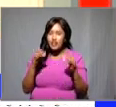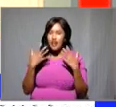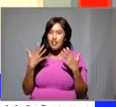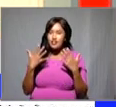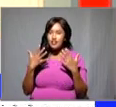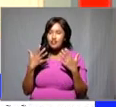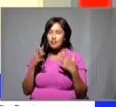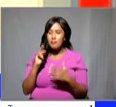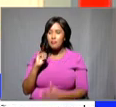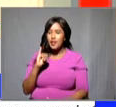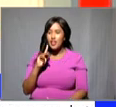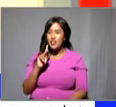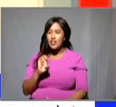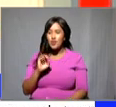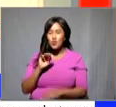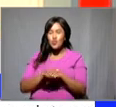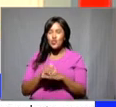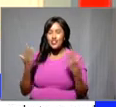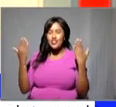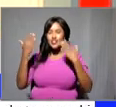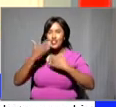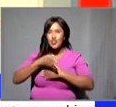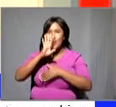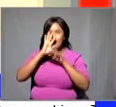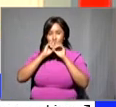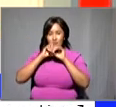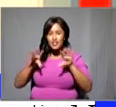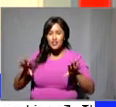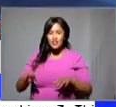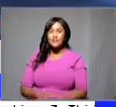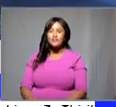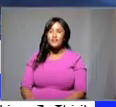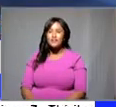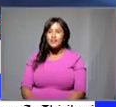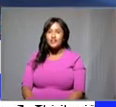moko togo Michael Jega murari thayo na Jehovah Ngai amwende.